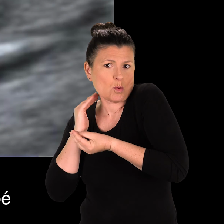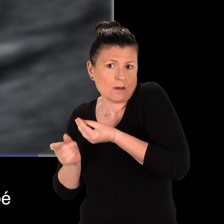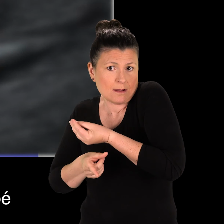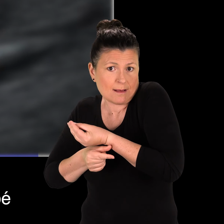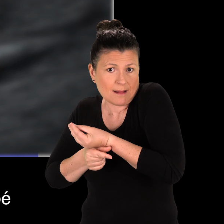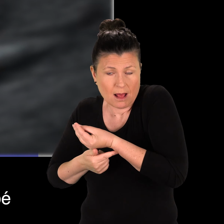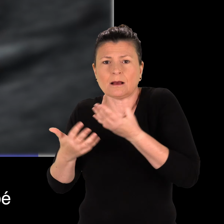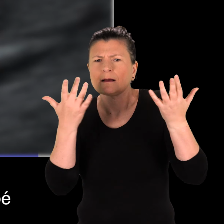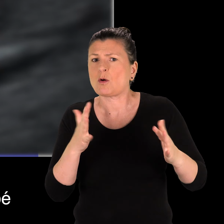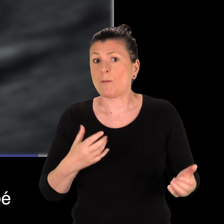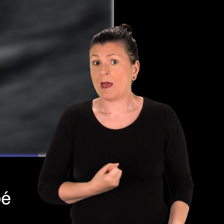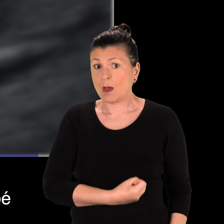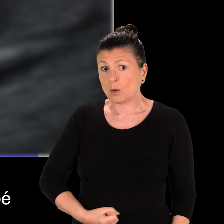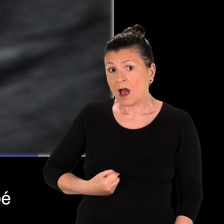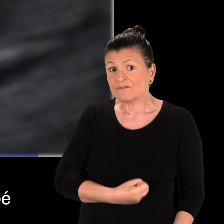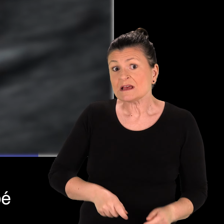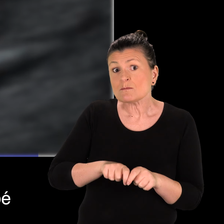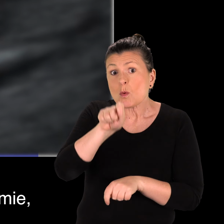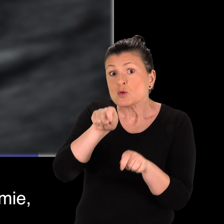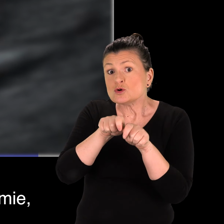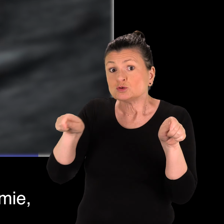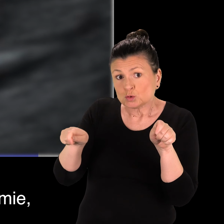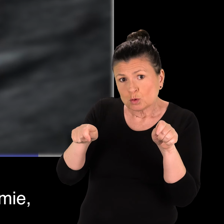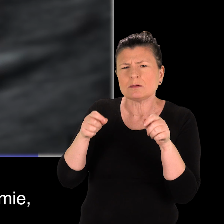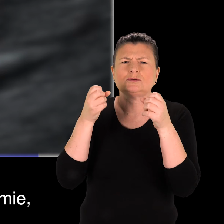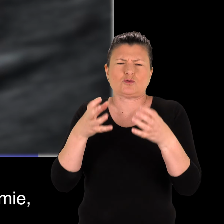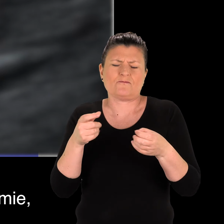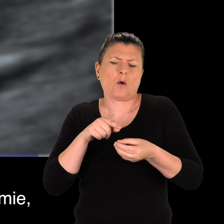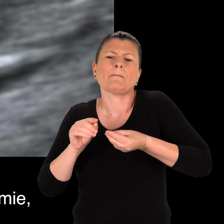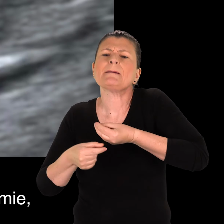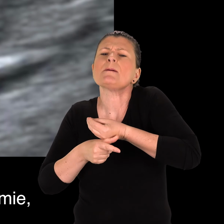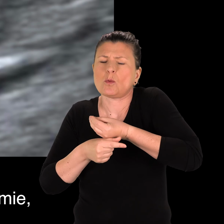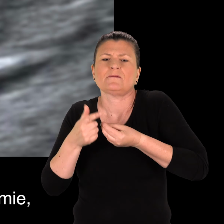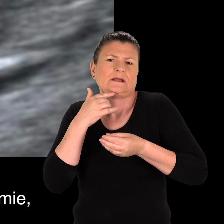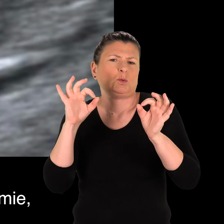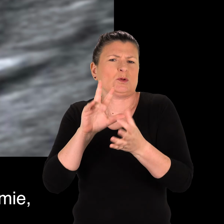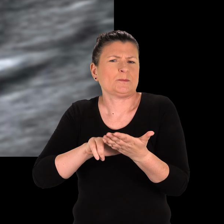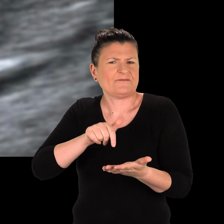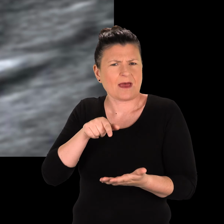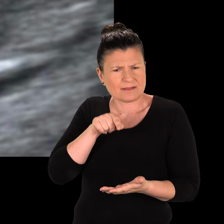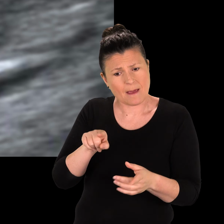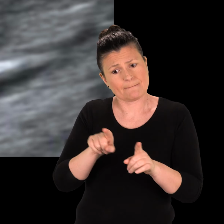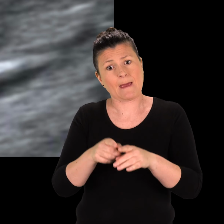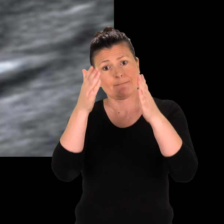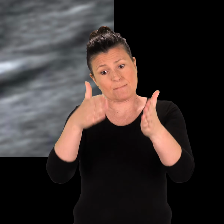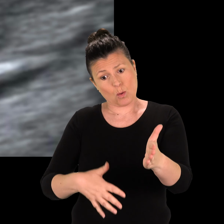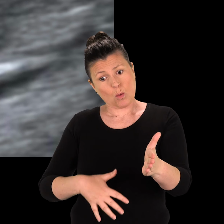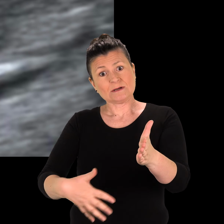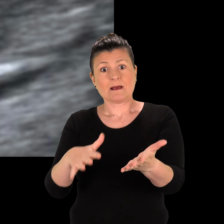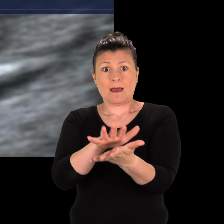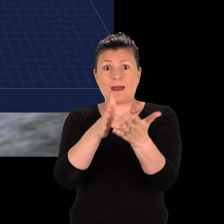on va comparer la mesure à l'échographie de votre bébé à celle mesurée le plus souvent pour les bébés sans trisomie au même âge de